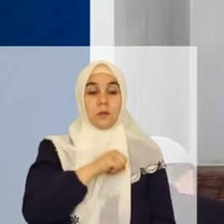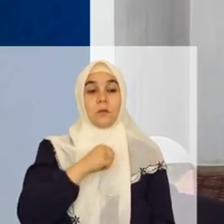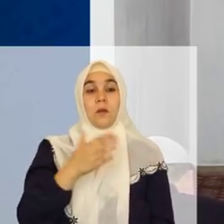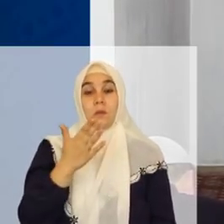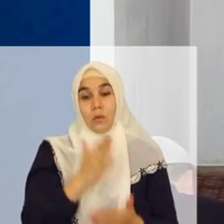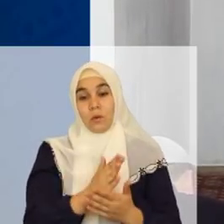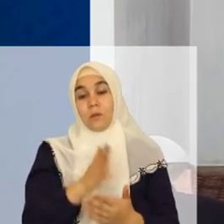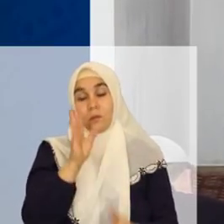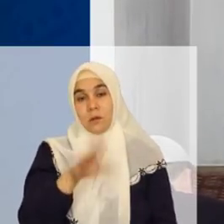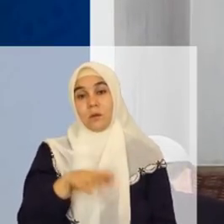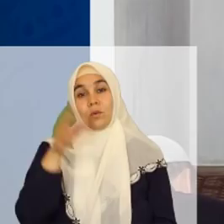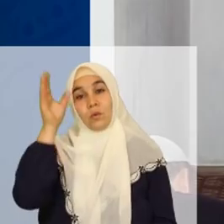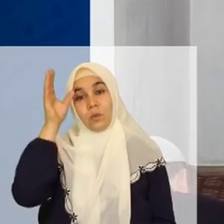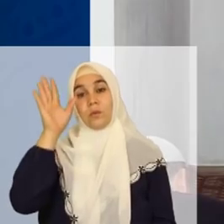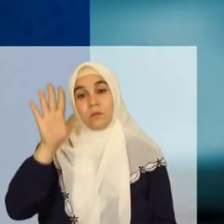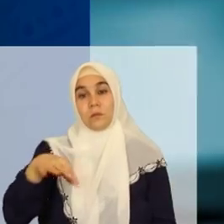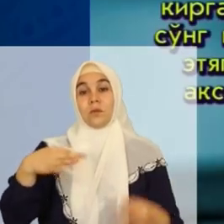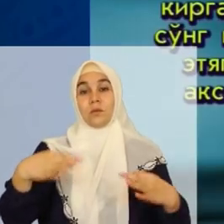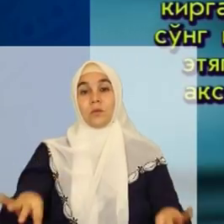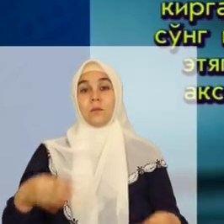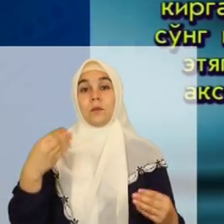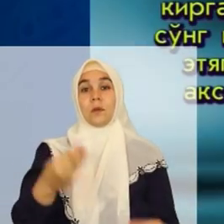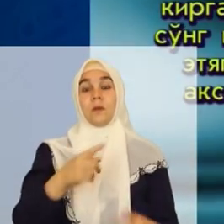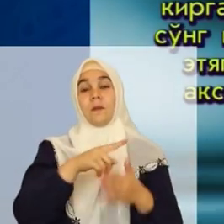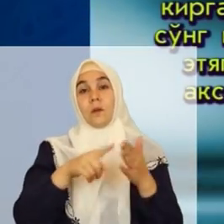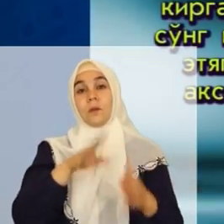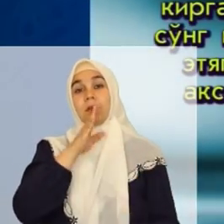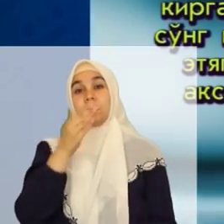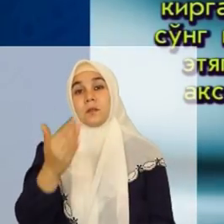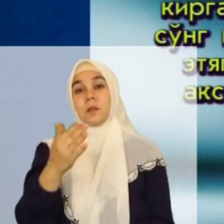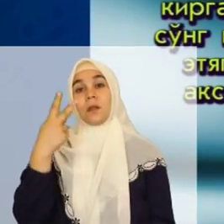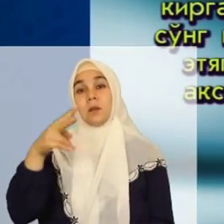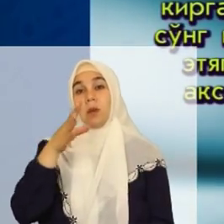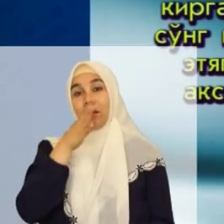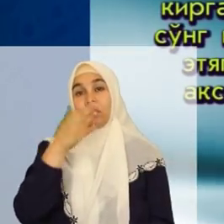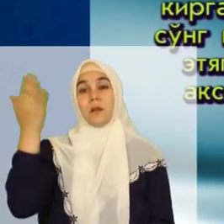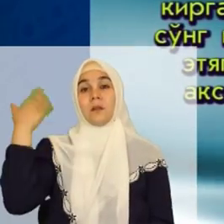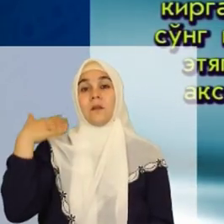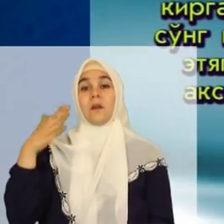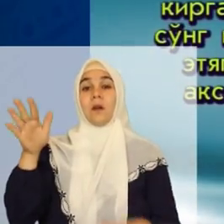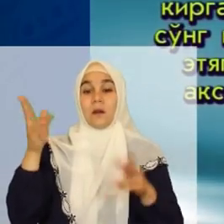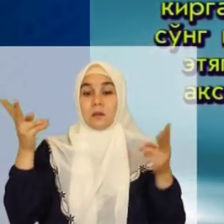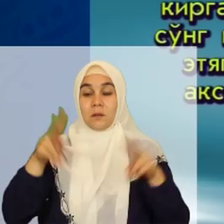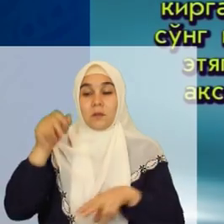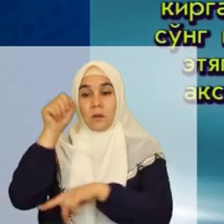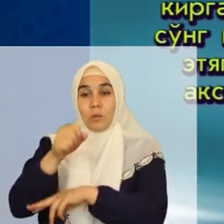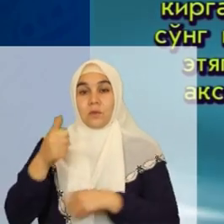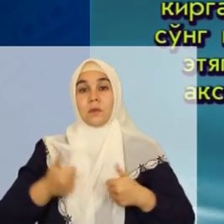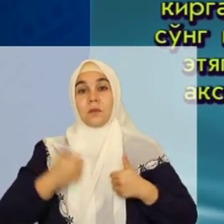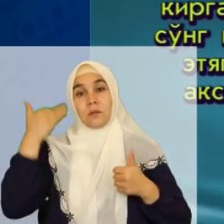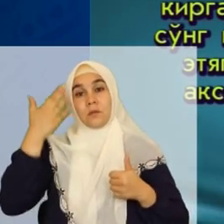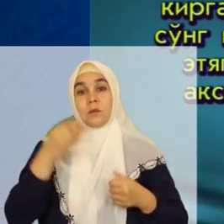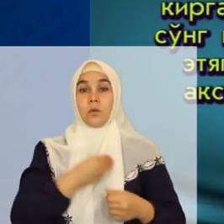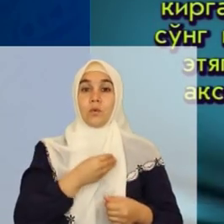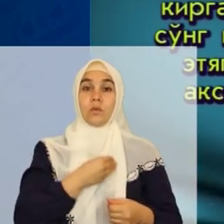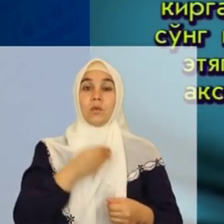bo'lib turgan narsa, ba'zi bir ulamolar ruxsat bergan bunga. Savol: Bir ayol 20 yillik qazo namozlarini o'qishga niyat